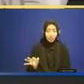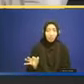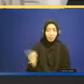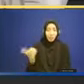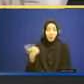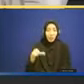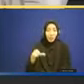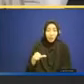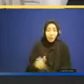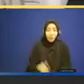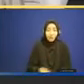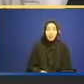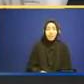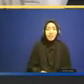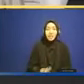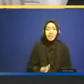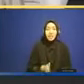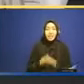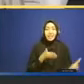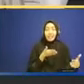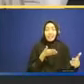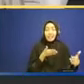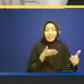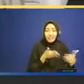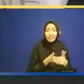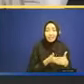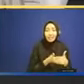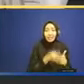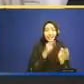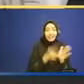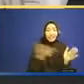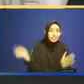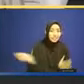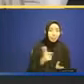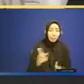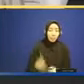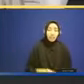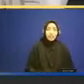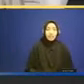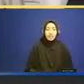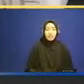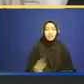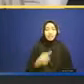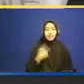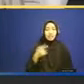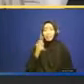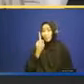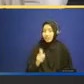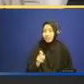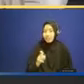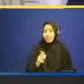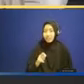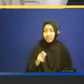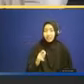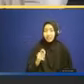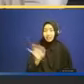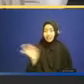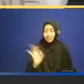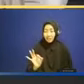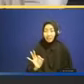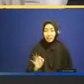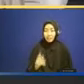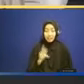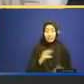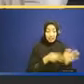ya. Hentikan kereta cepat, kita tidak mati, ya. Karena itu,